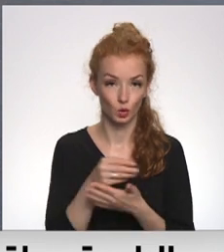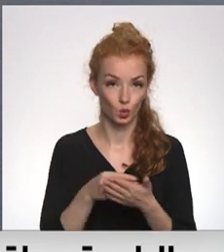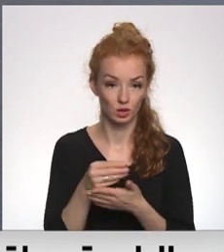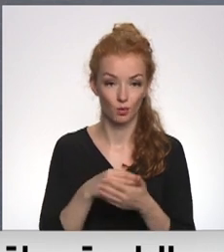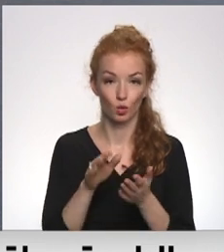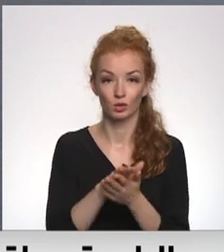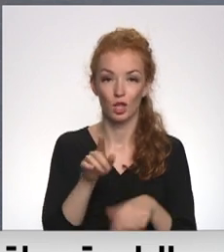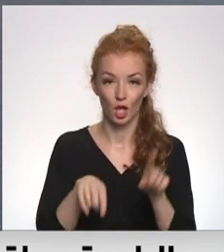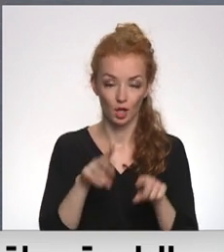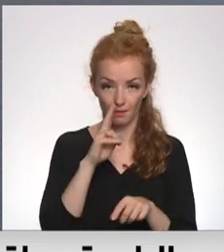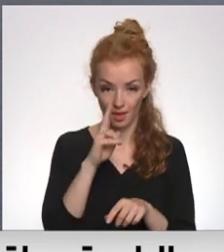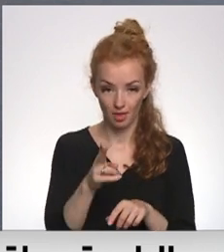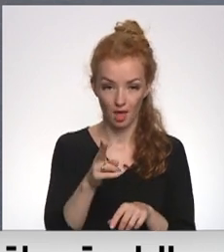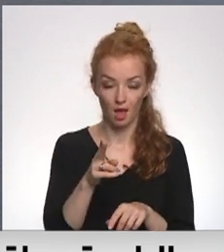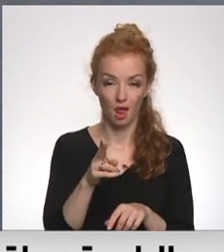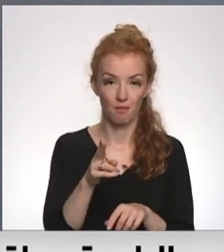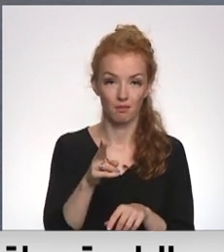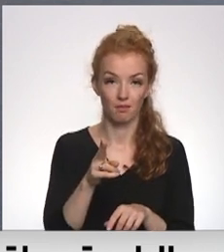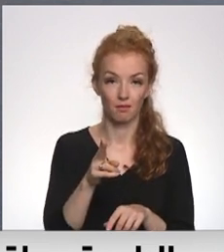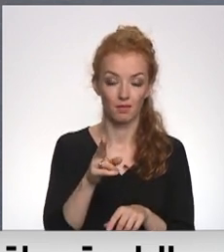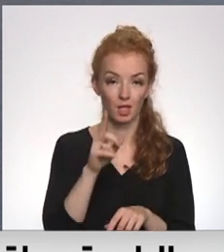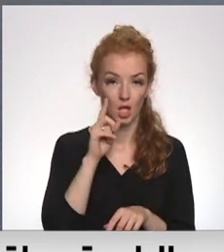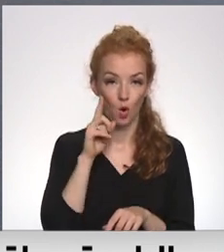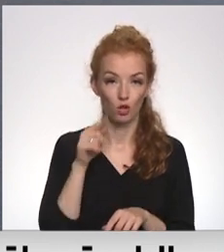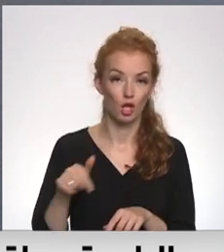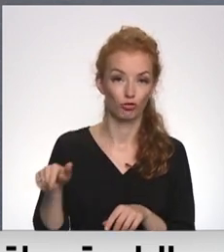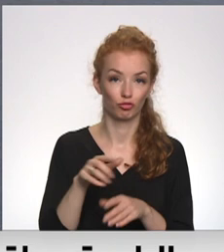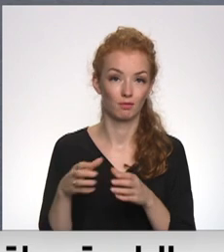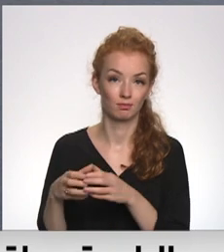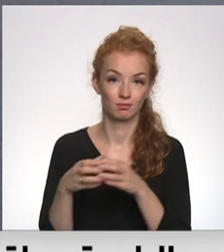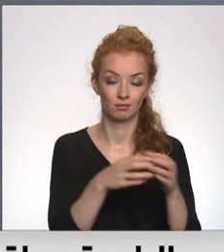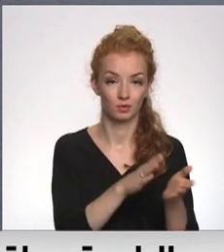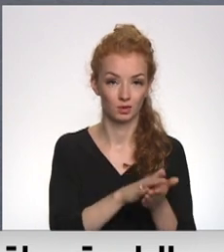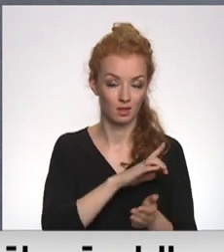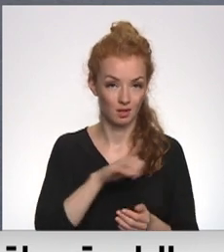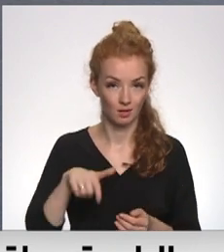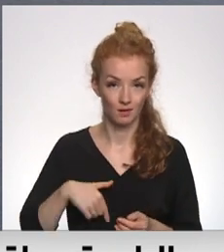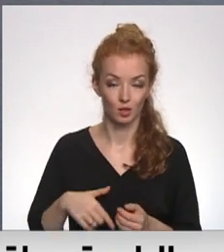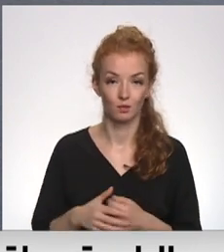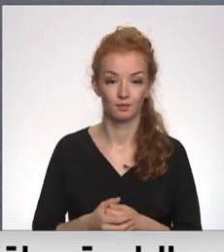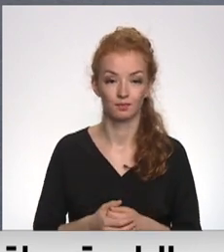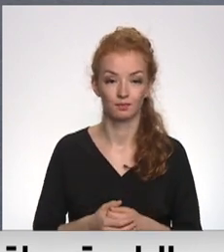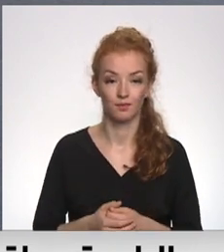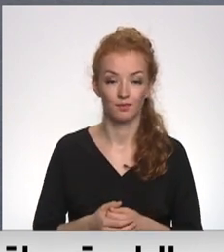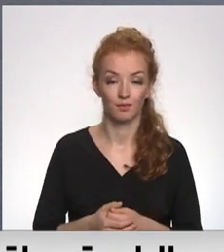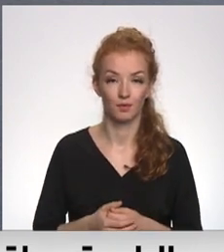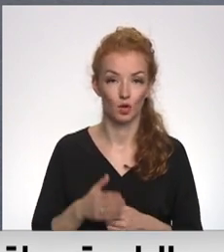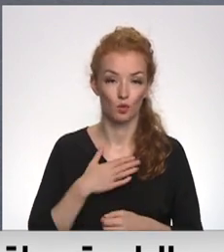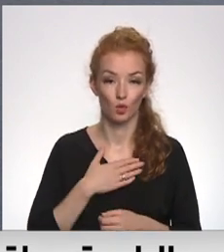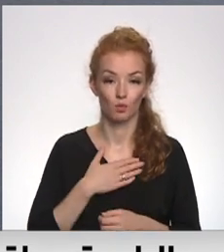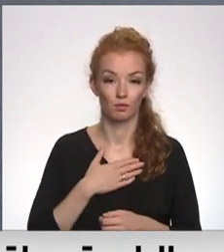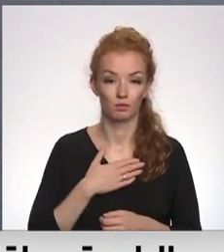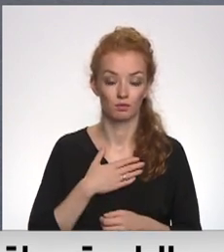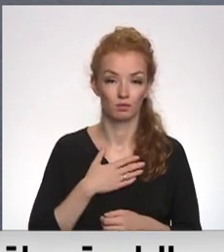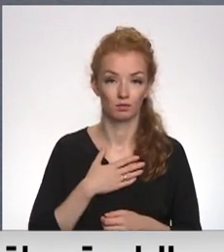pāris nedēļām jauniešiem ir jābrauc uz Latviju. Un, piemēram, mūsu gadījumā tas nav tā, ka tikai